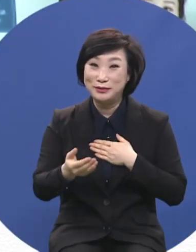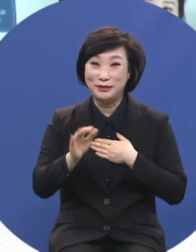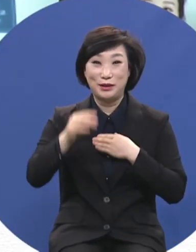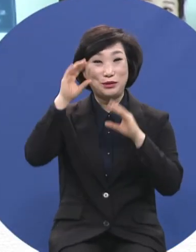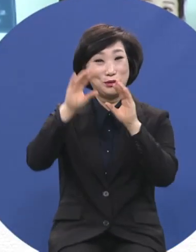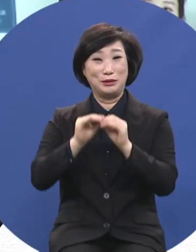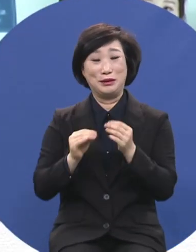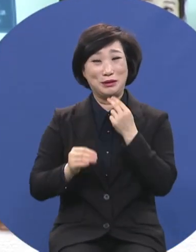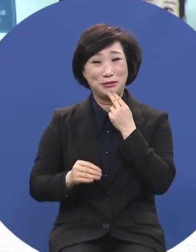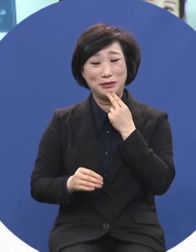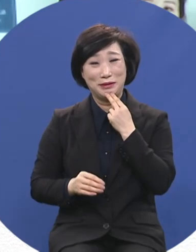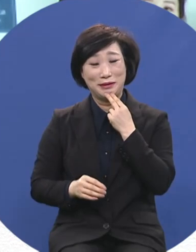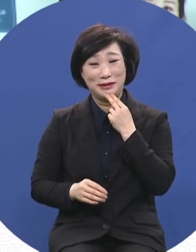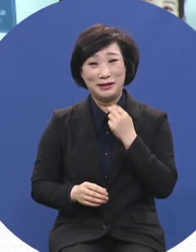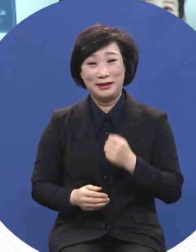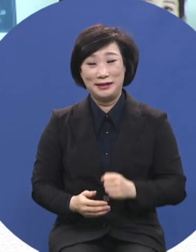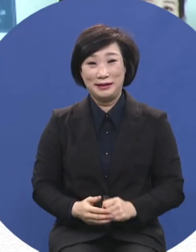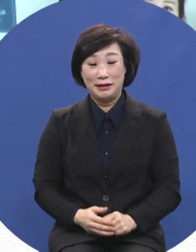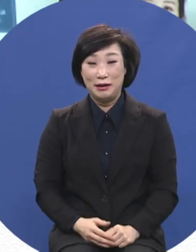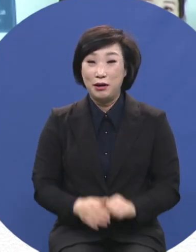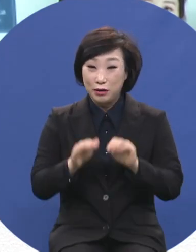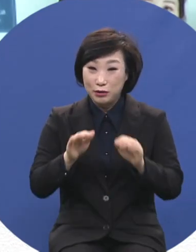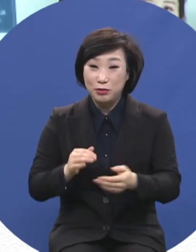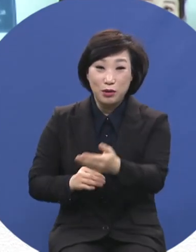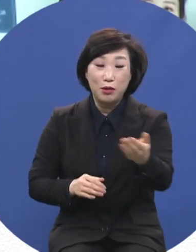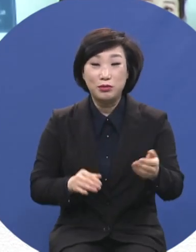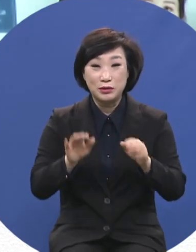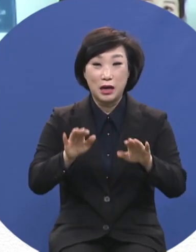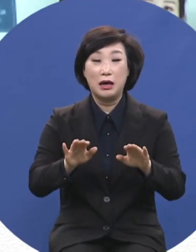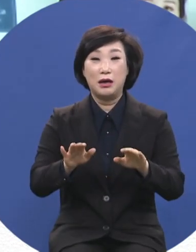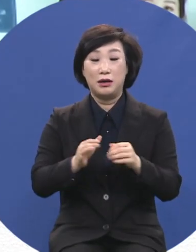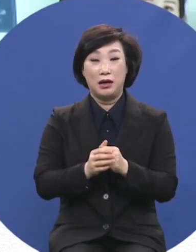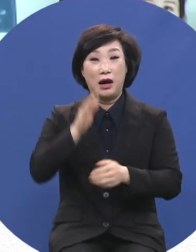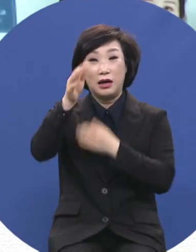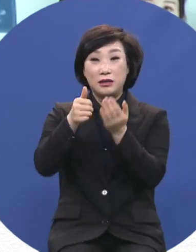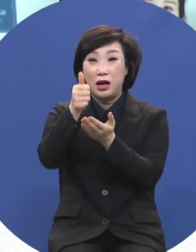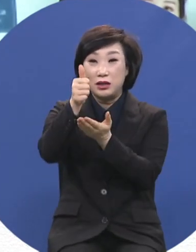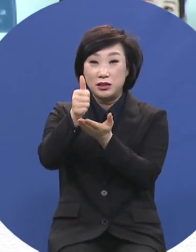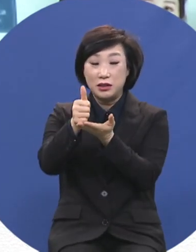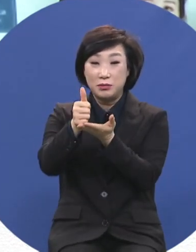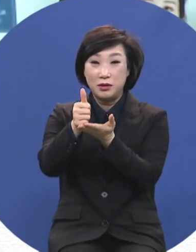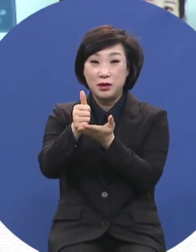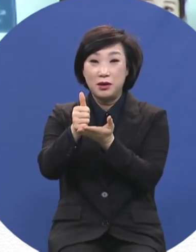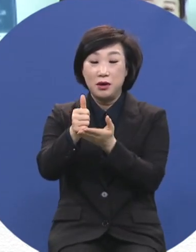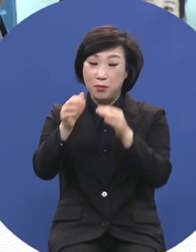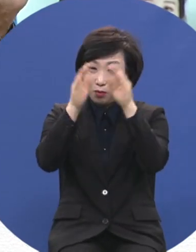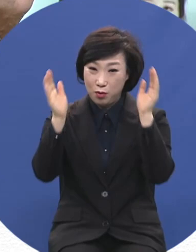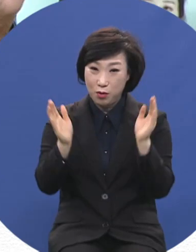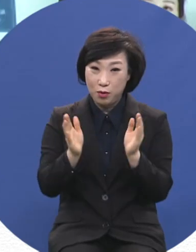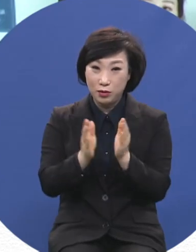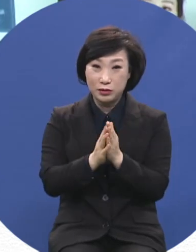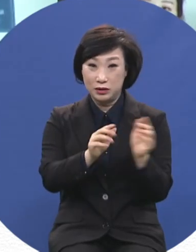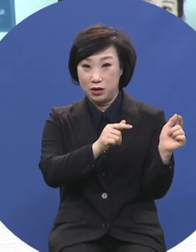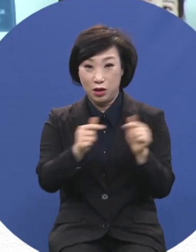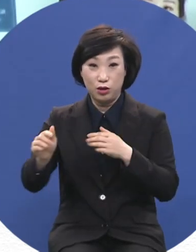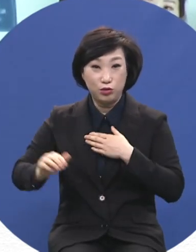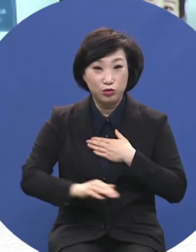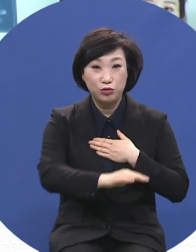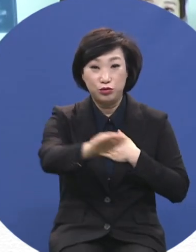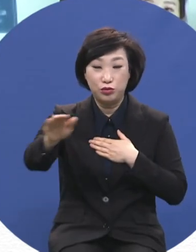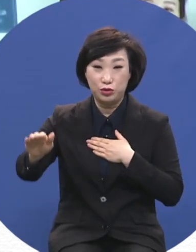동의를 하네. 그럼 이 사람이 하나님은 모든 것을